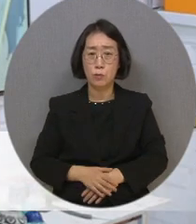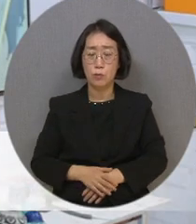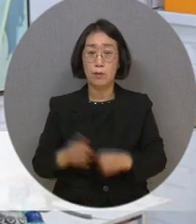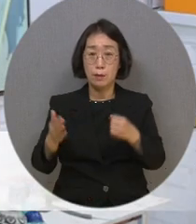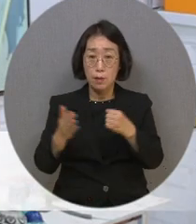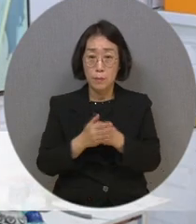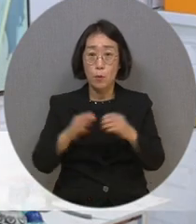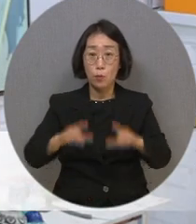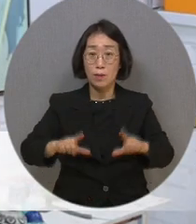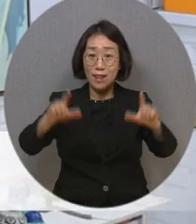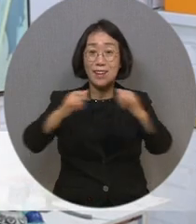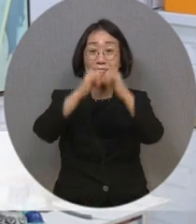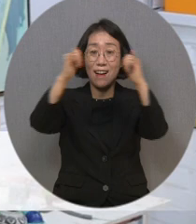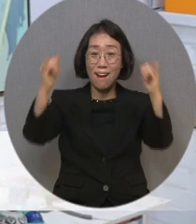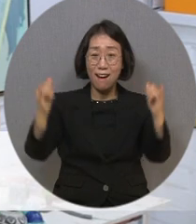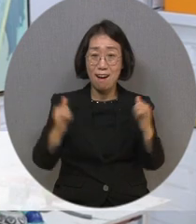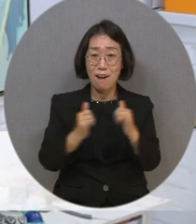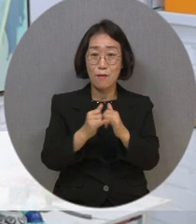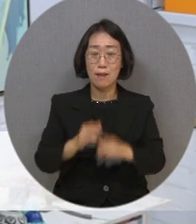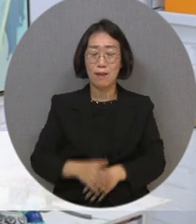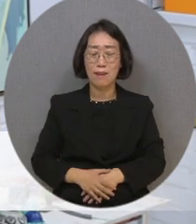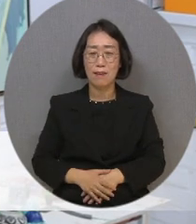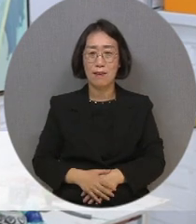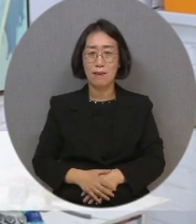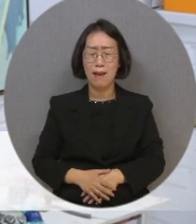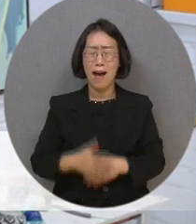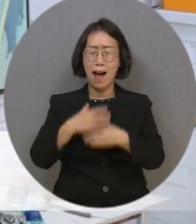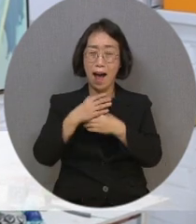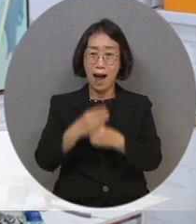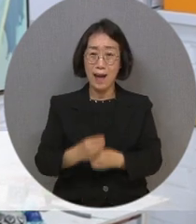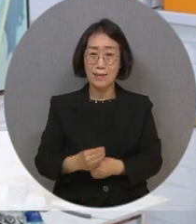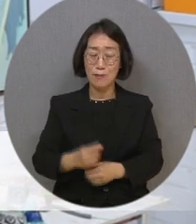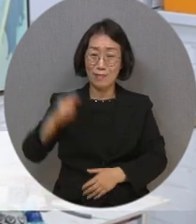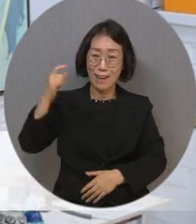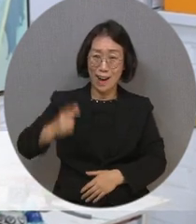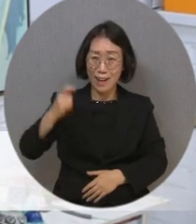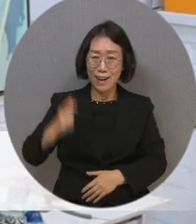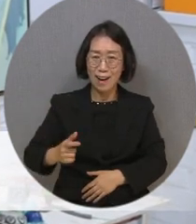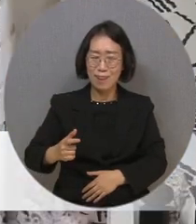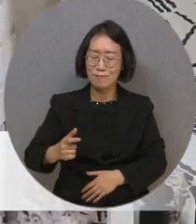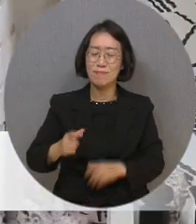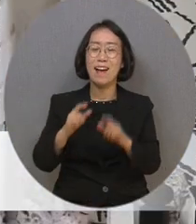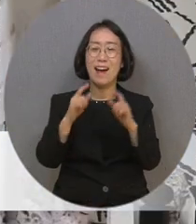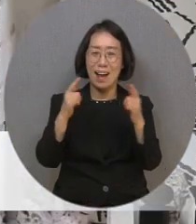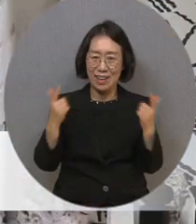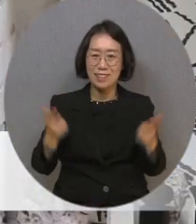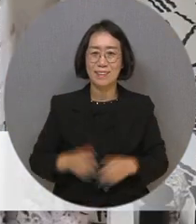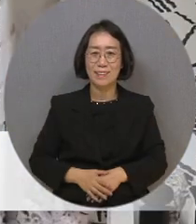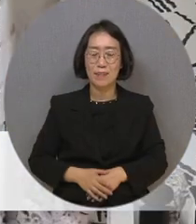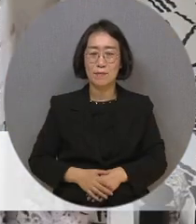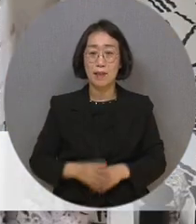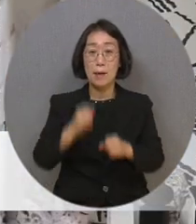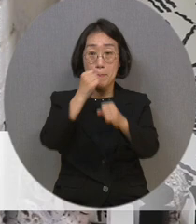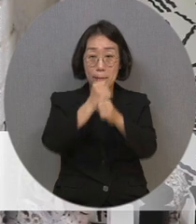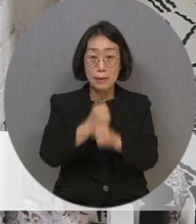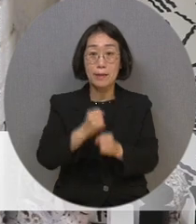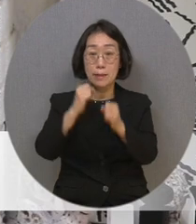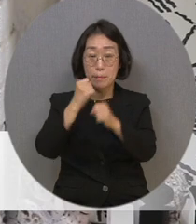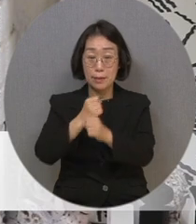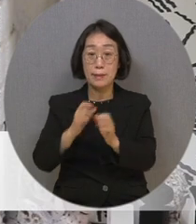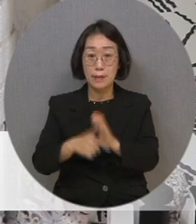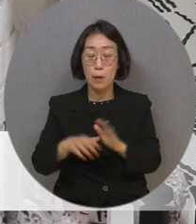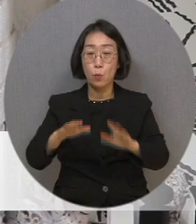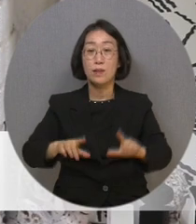그렇기 때문에 현대사회는 결코 안전하지 않다라는 어떤 생각 때문에 작업에 현대사회에